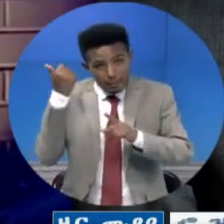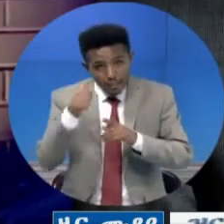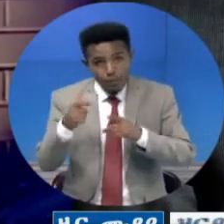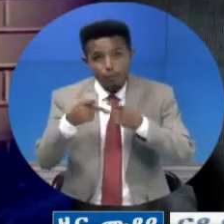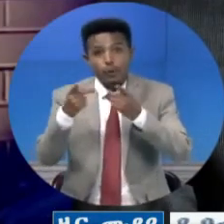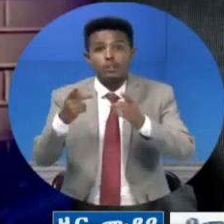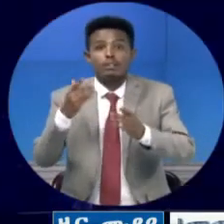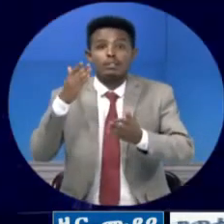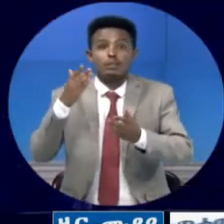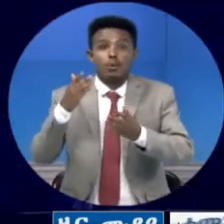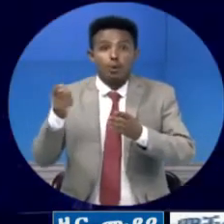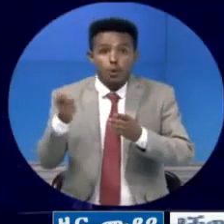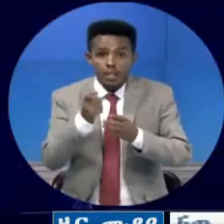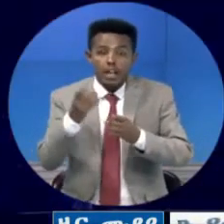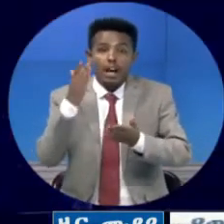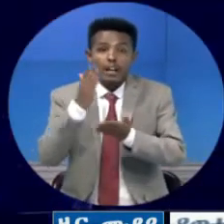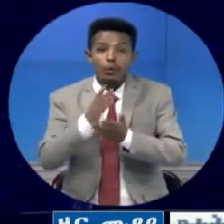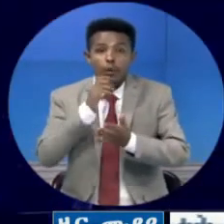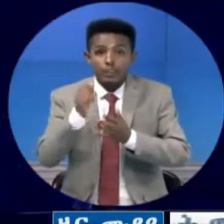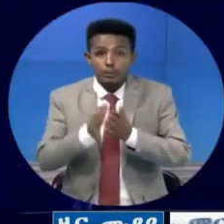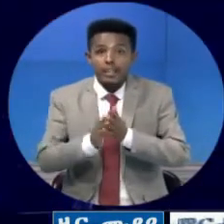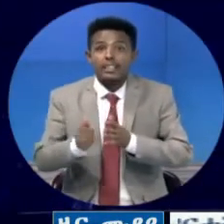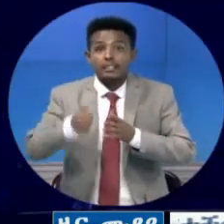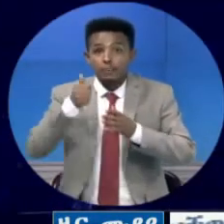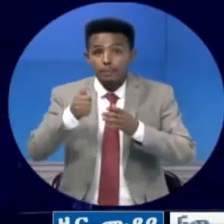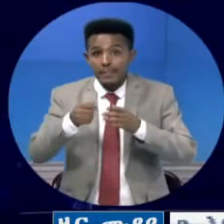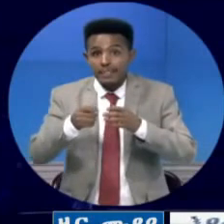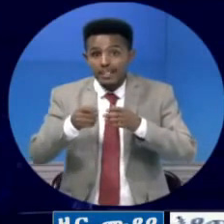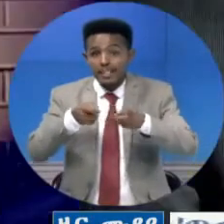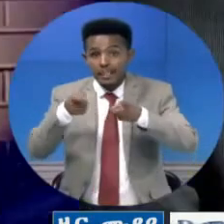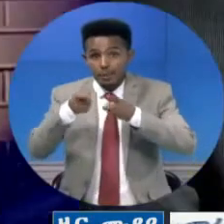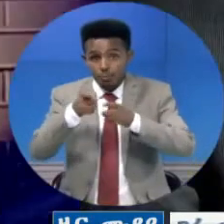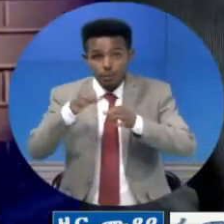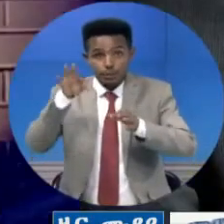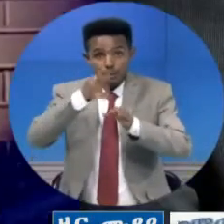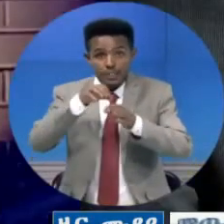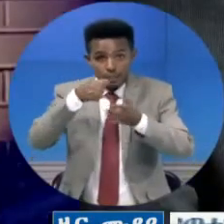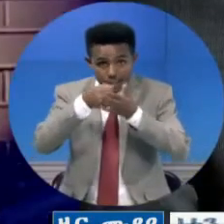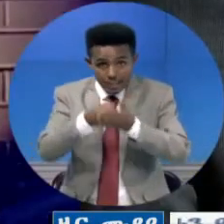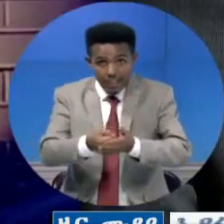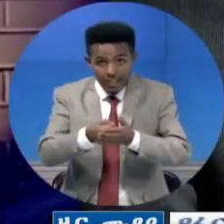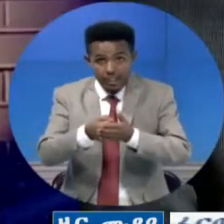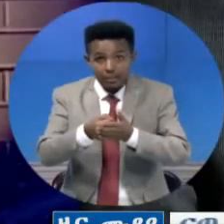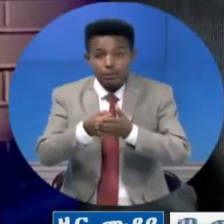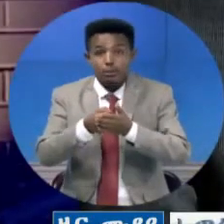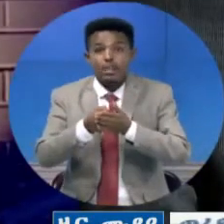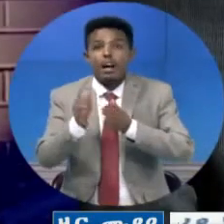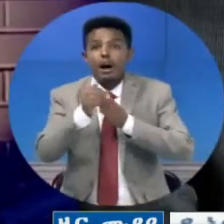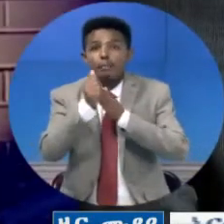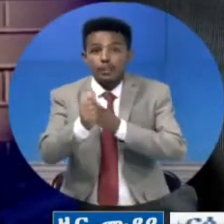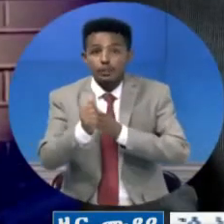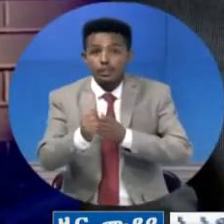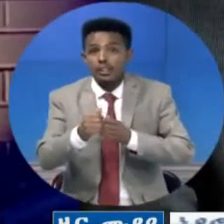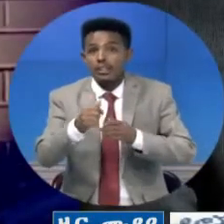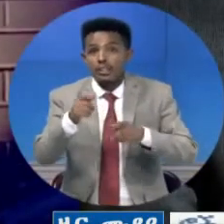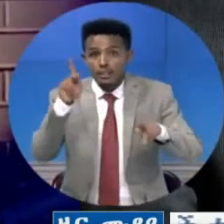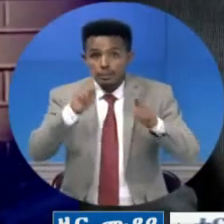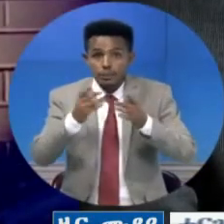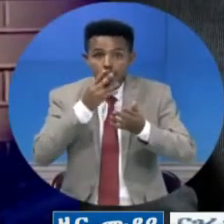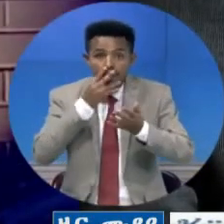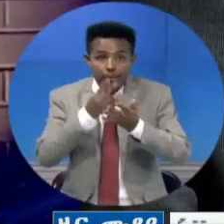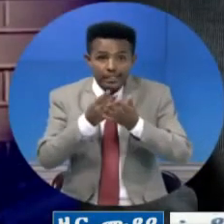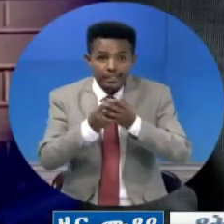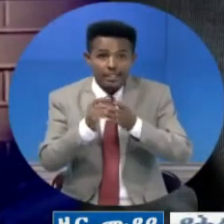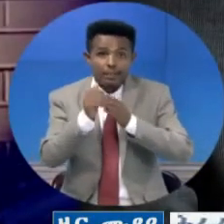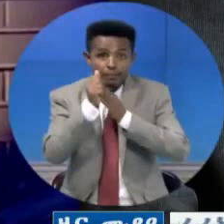ሆነን አናቋርጥም። በርዕሰ መስተዳድሩ አቅራቢነት በክልሉ ምክር ቤት ሹመታቸው የጸደቀላቸው አመራሮችም የህዝቡን የልማትና የመልካም አስተዳደር